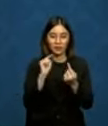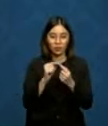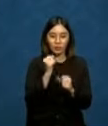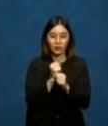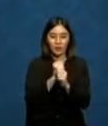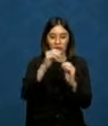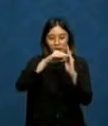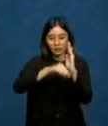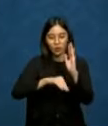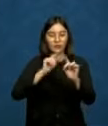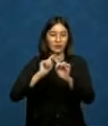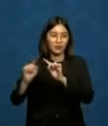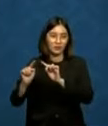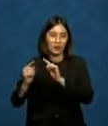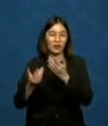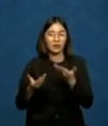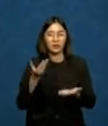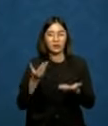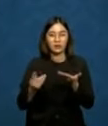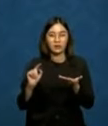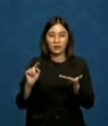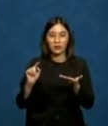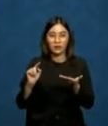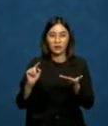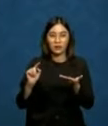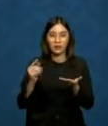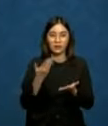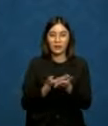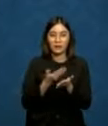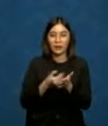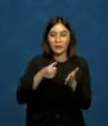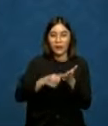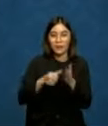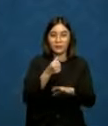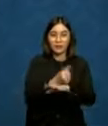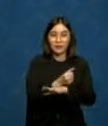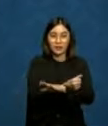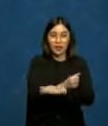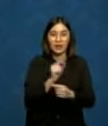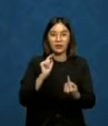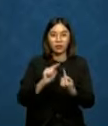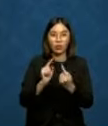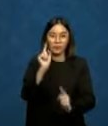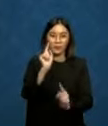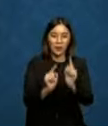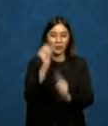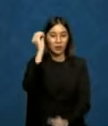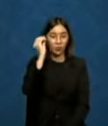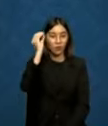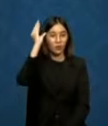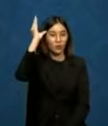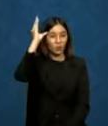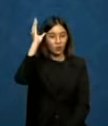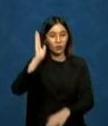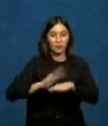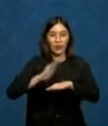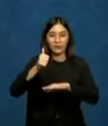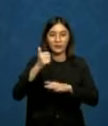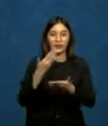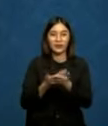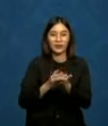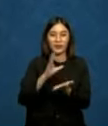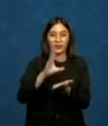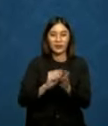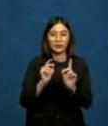ดำเนินงานของเราเนี่ยหรืออ่ออีกอันนึงนะคะคาบธรรมเนียมในการประเมินความรู้ความสามารถที่เราเก็บ1,000